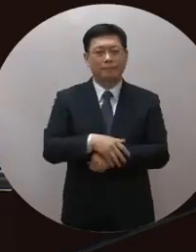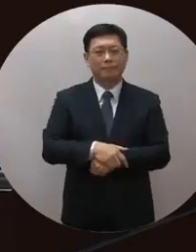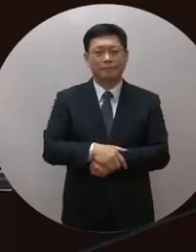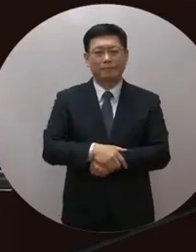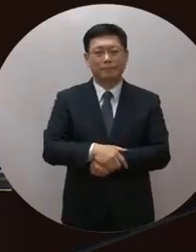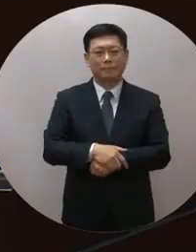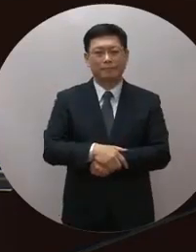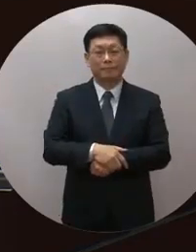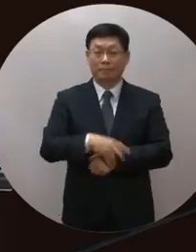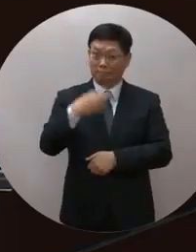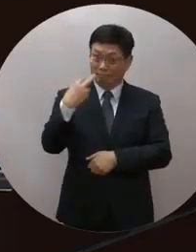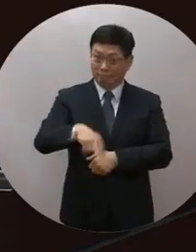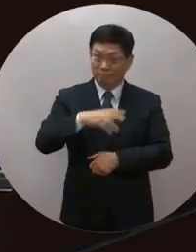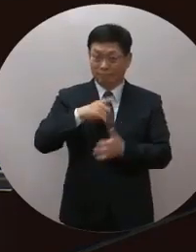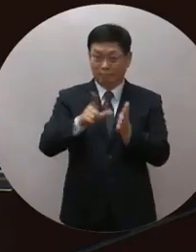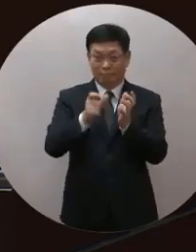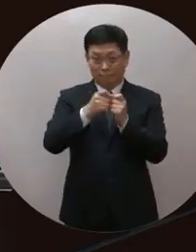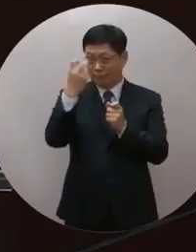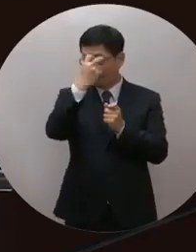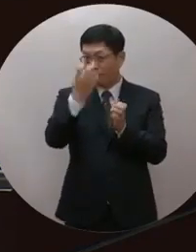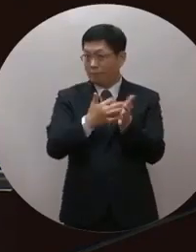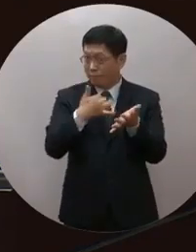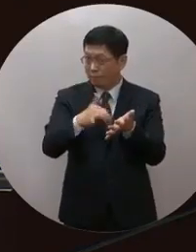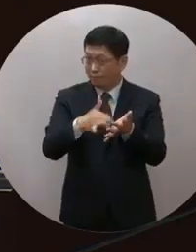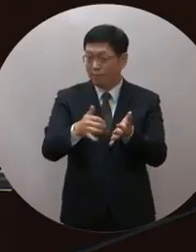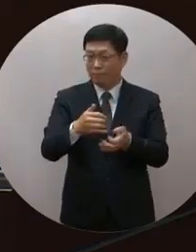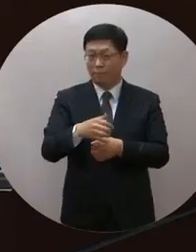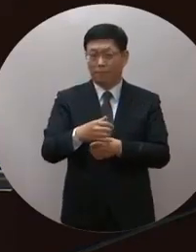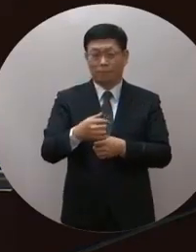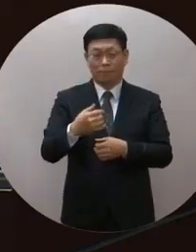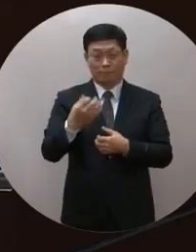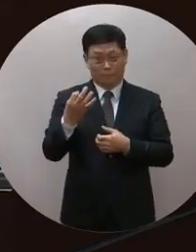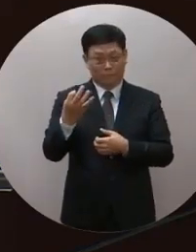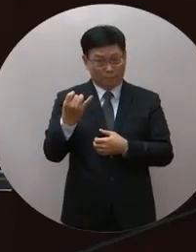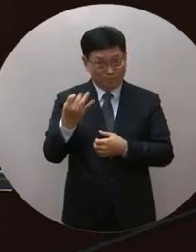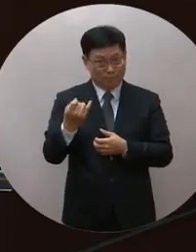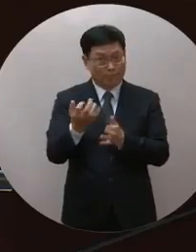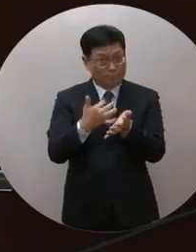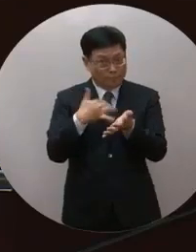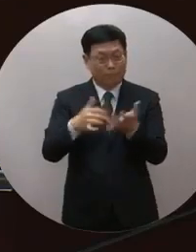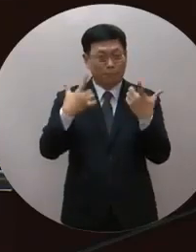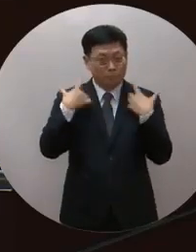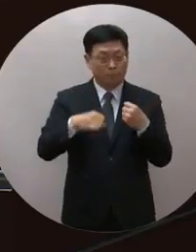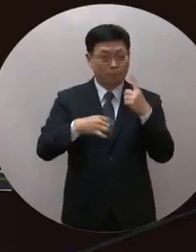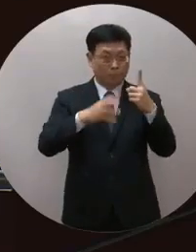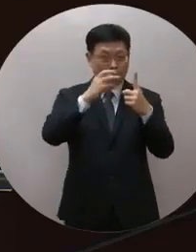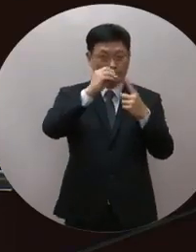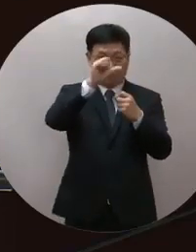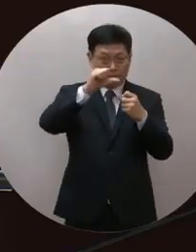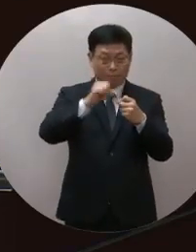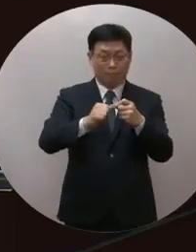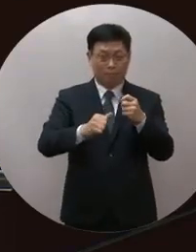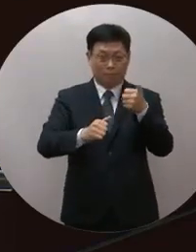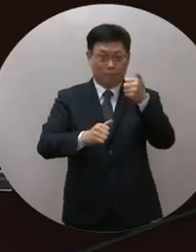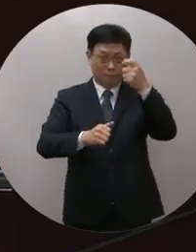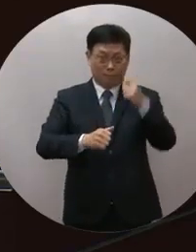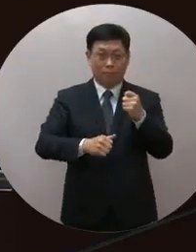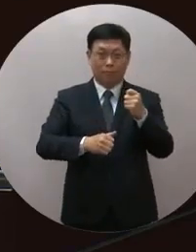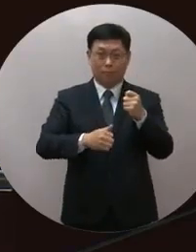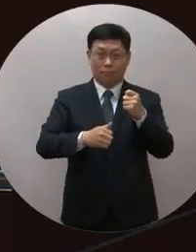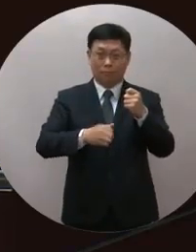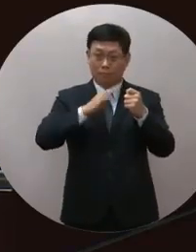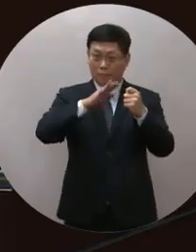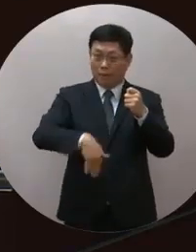担。而长照预算的规模也从105年不到50亿成长